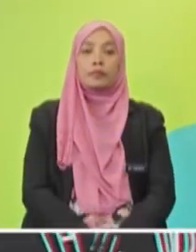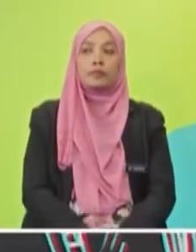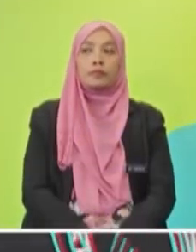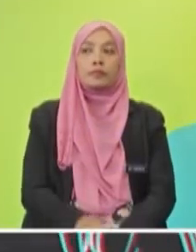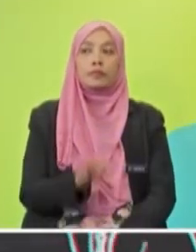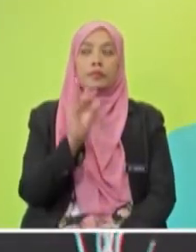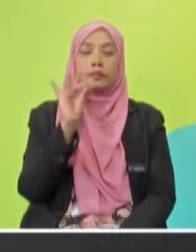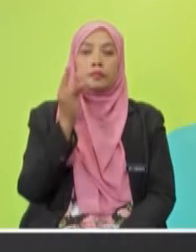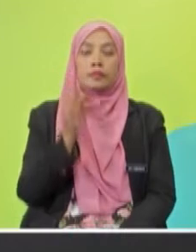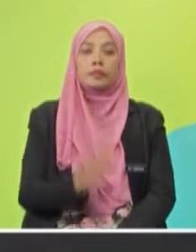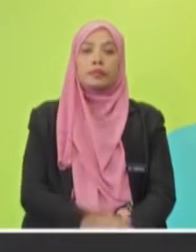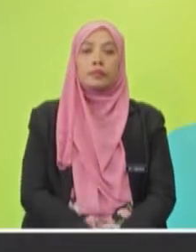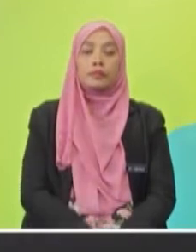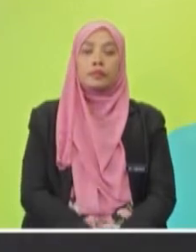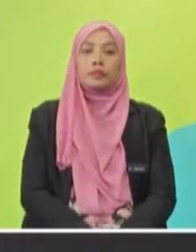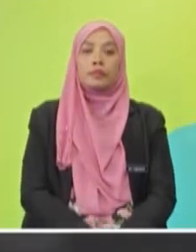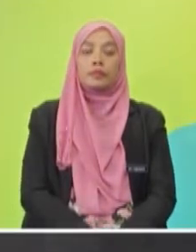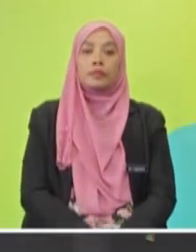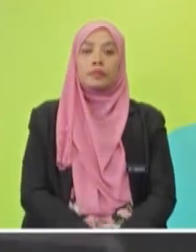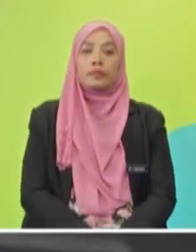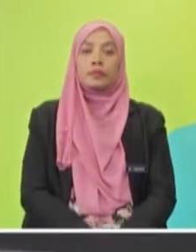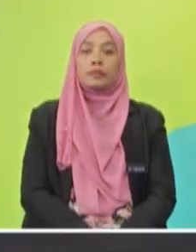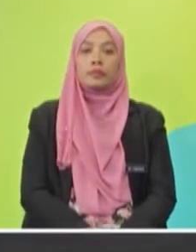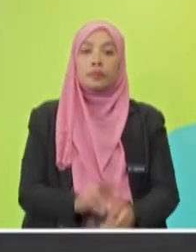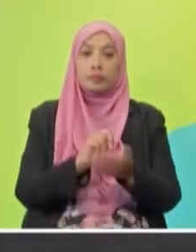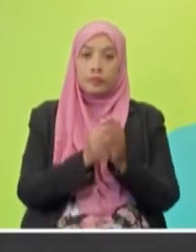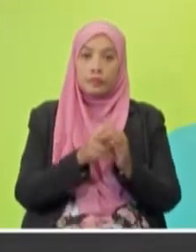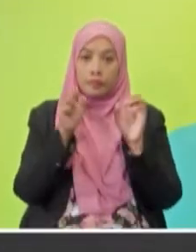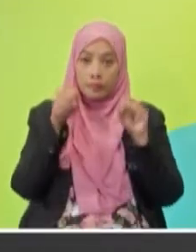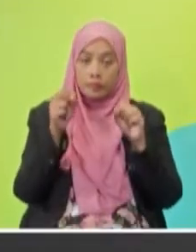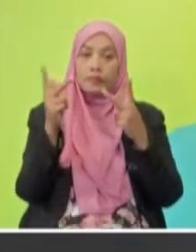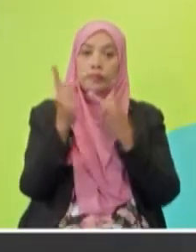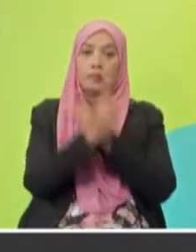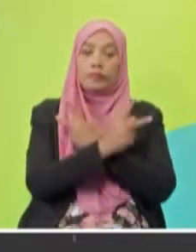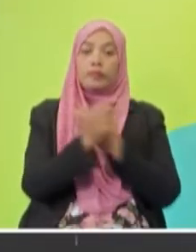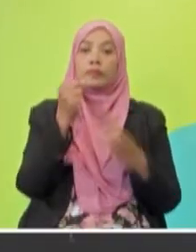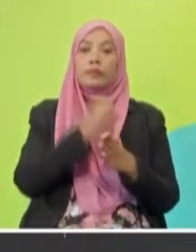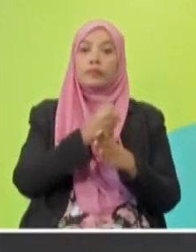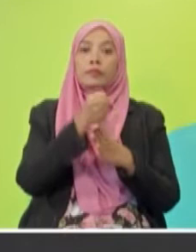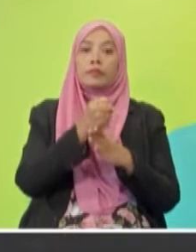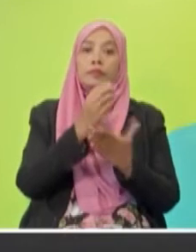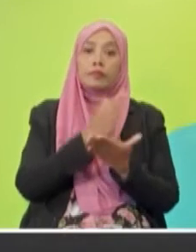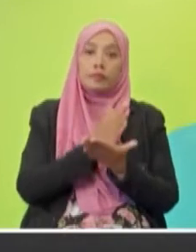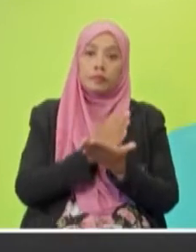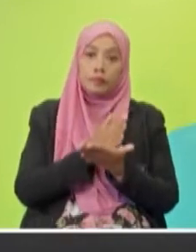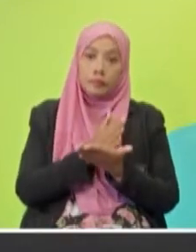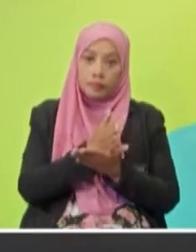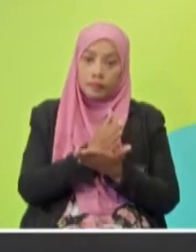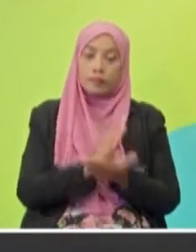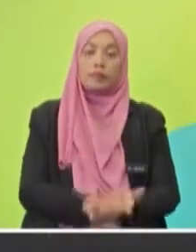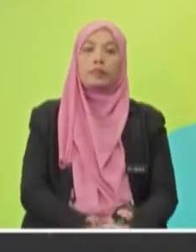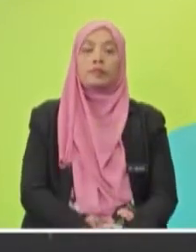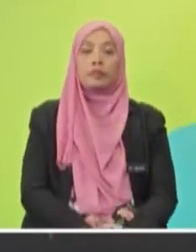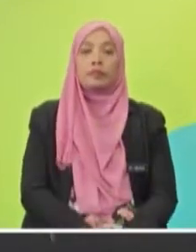kata nisbah kita boleh berdarab ataupun bahagi. Jadi yang ni 4 bahagi 2, kita dapat 2. 6 bahagi 2, kita